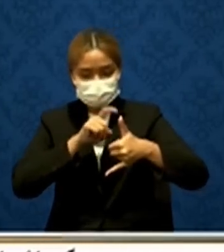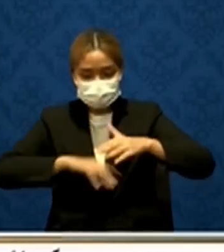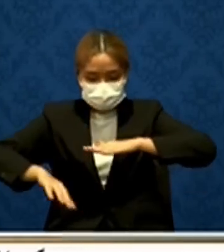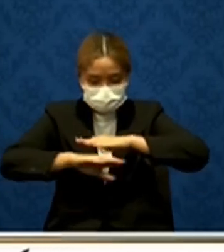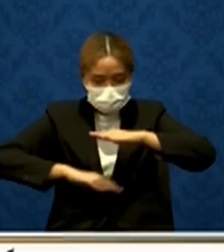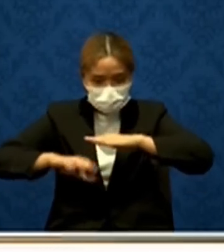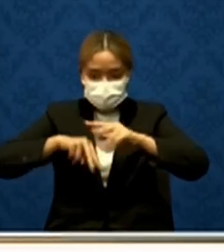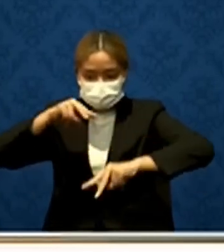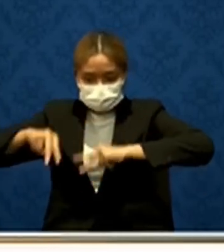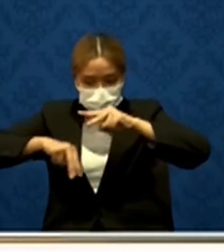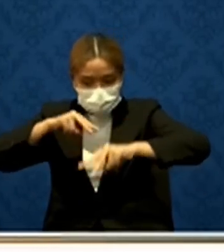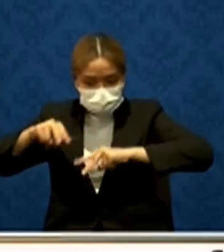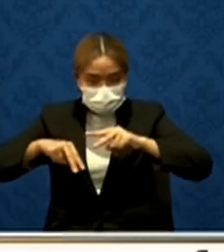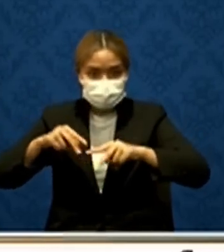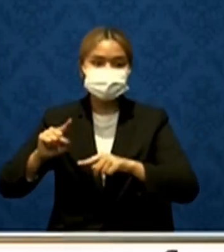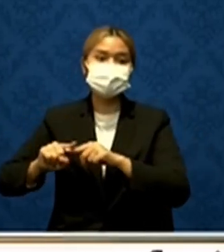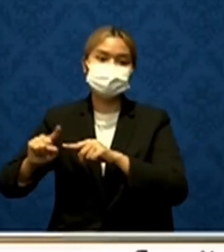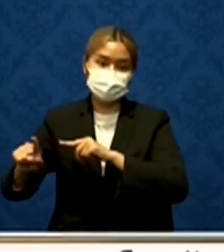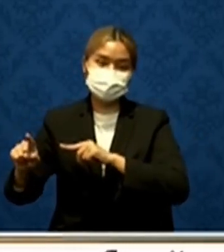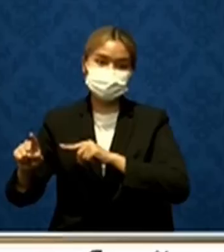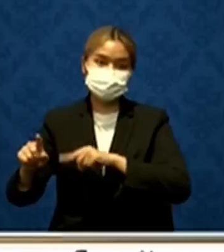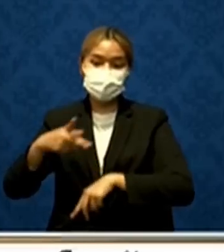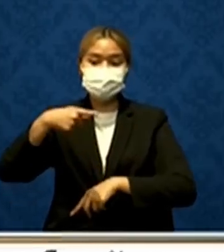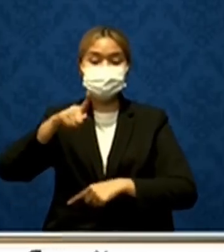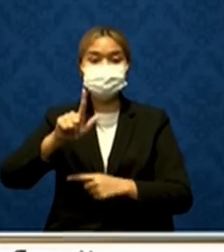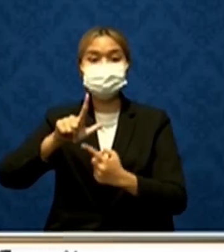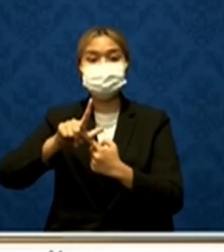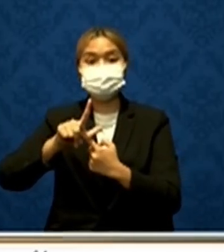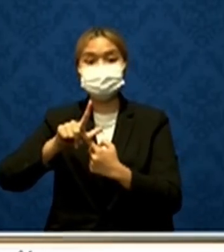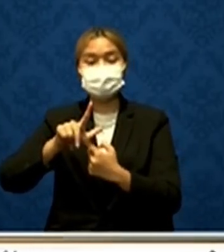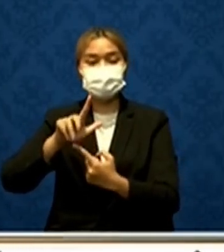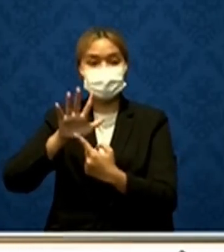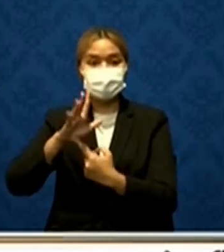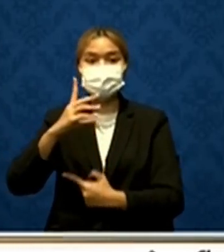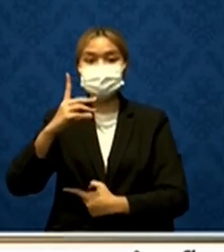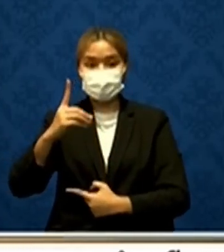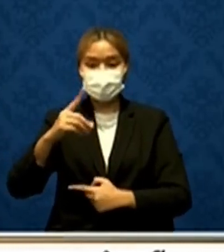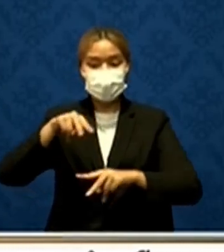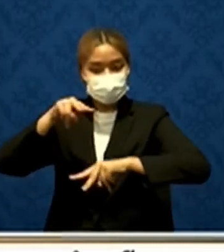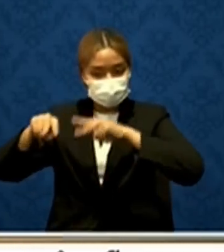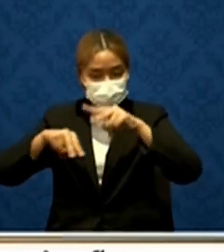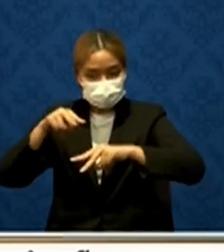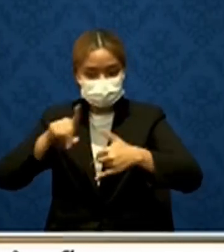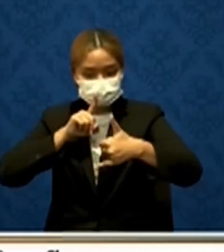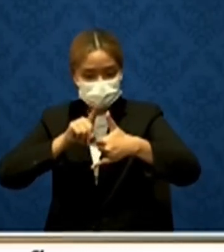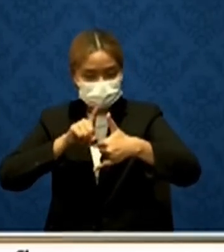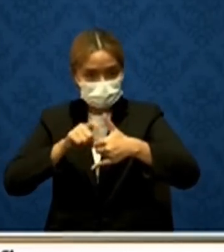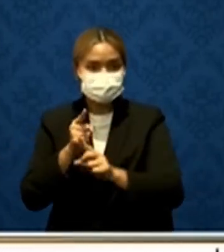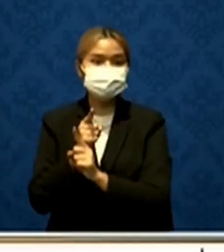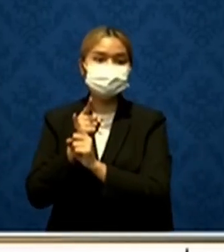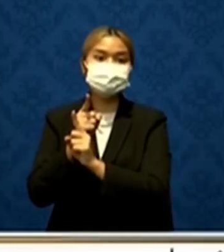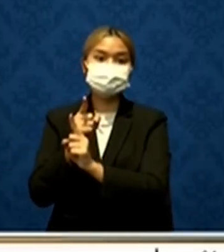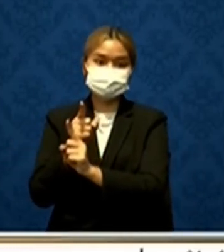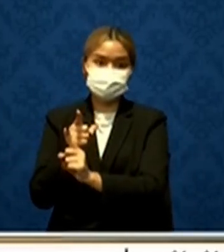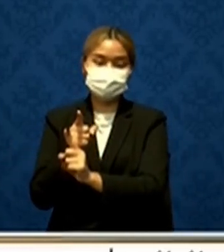แล้วก็ซึ่งปลัดสำนักนายกก็จะต้องตั้งกรรมการสอบสวนทางวินัยโดยธรรมตาม